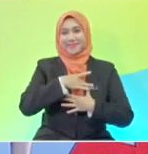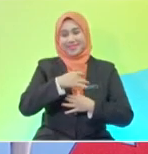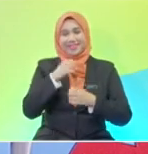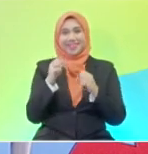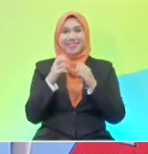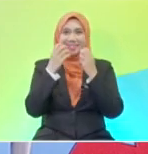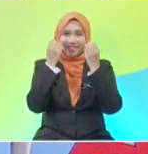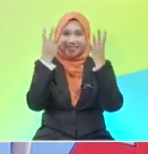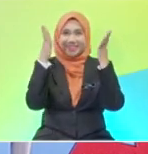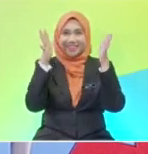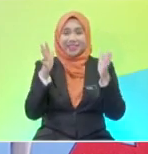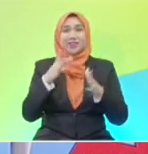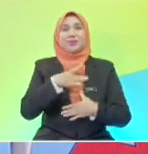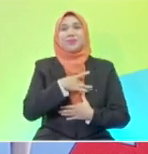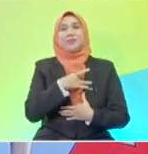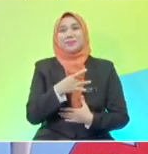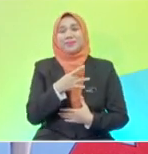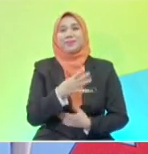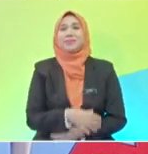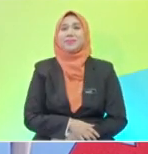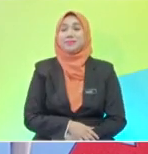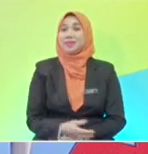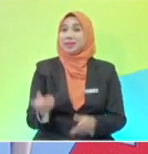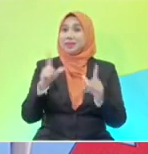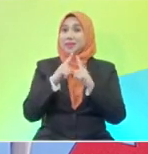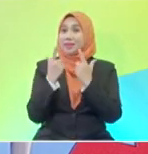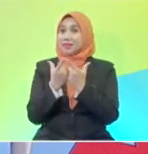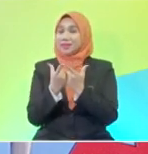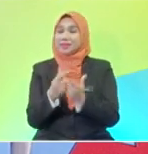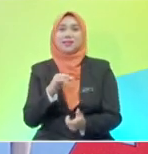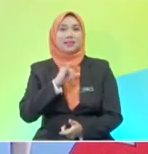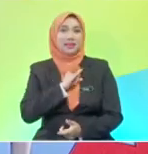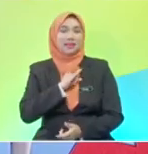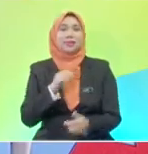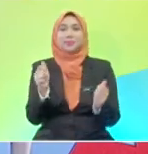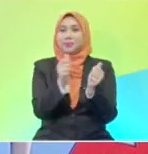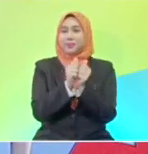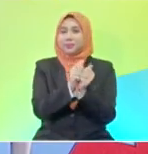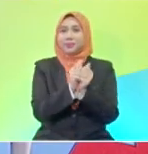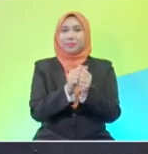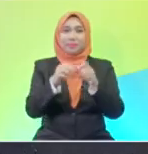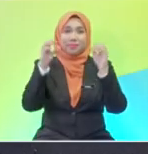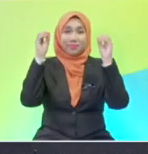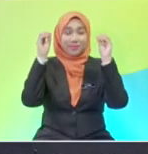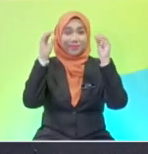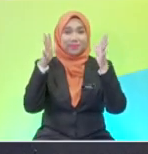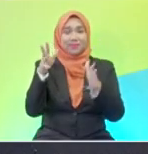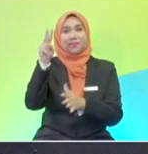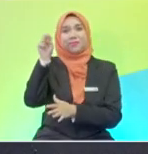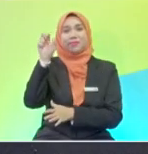oke baiklah untuk kelas hari Niken Abang Chris bersama dengan cekgu Nuraini